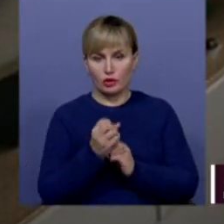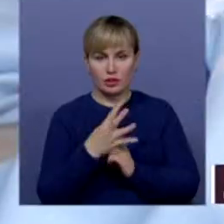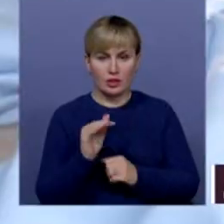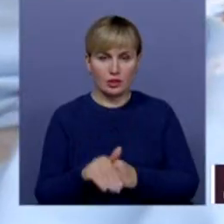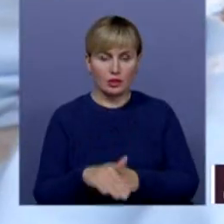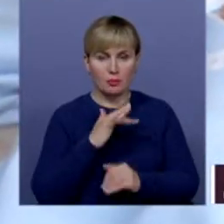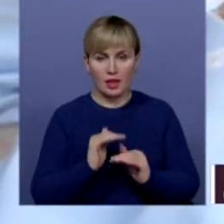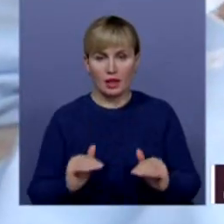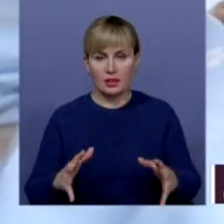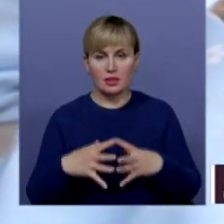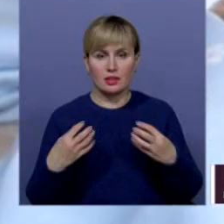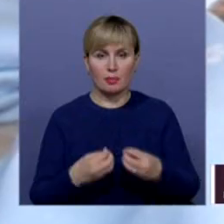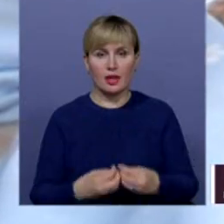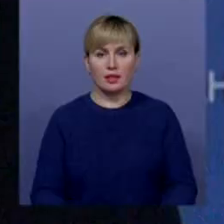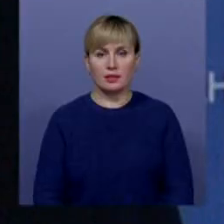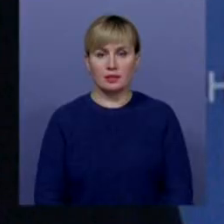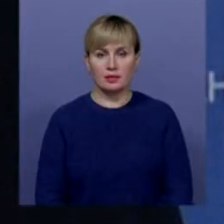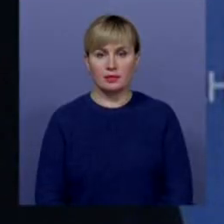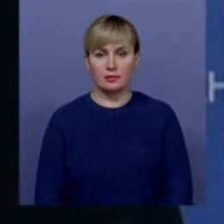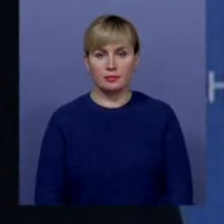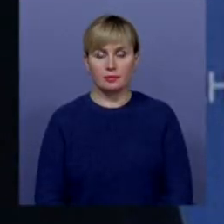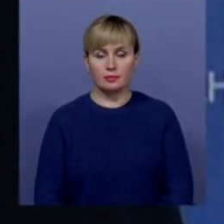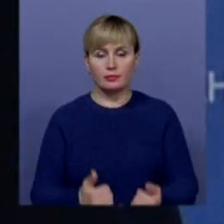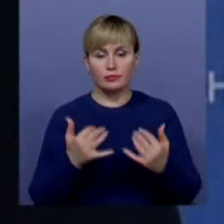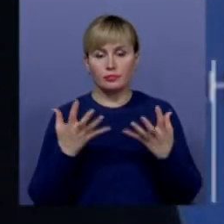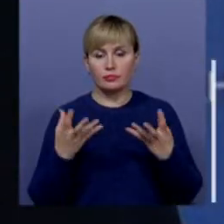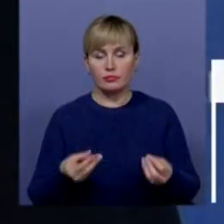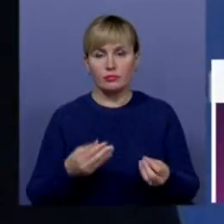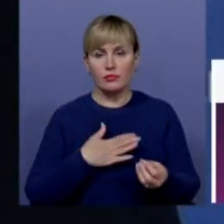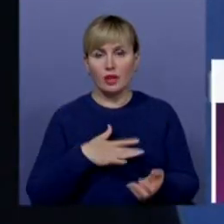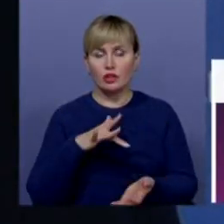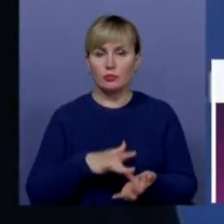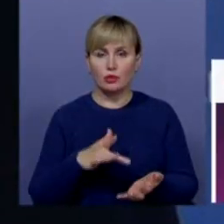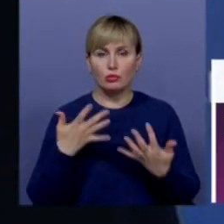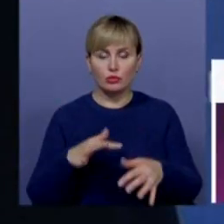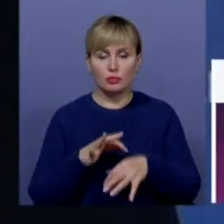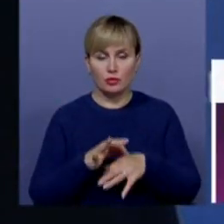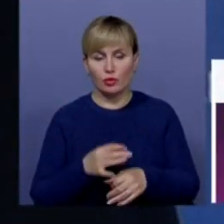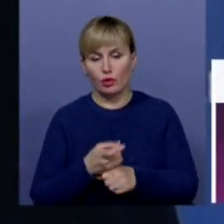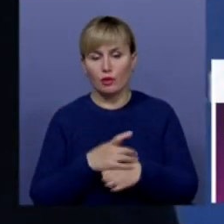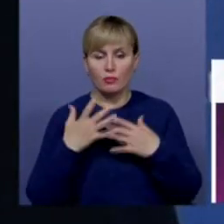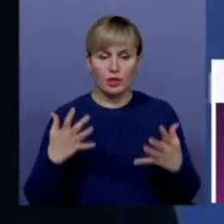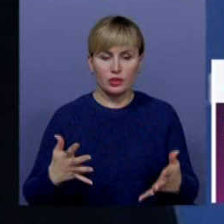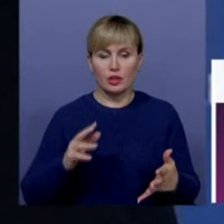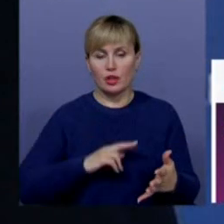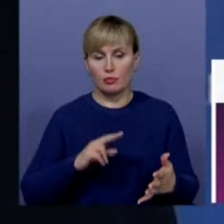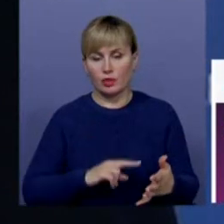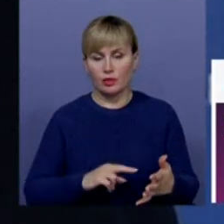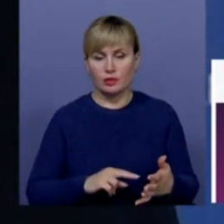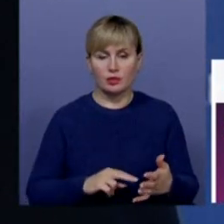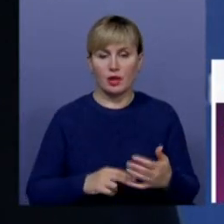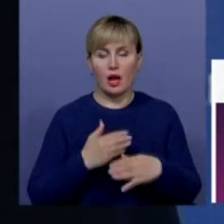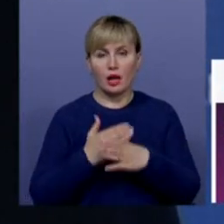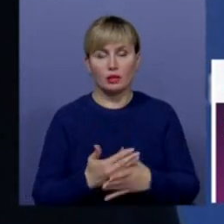14 тысяч многодетных семей. На сегодняшний день нашим центром уже проведена очень большая огромная работа.